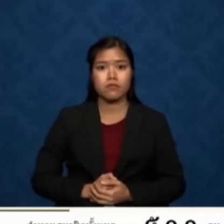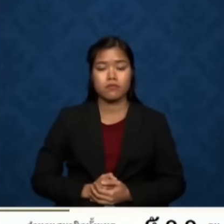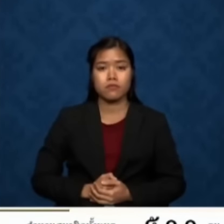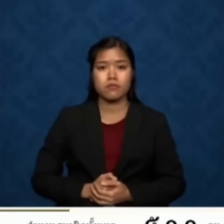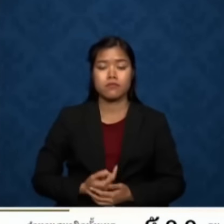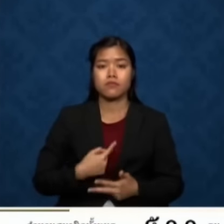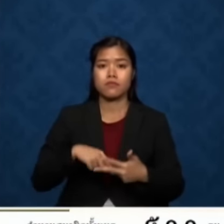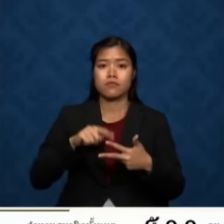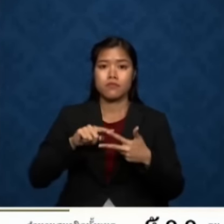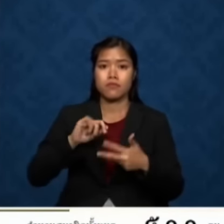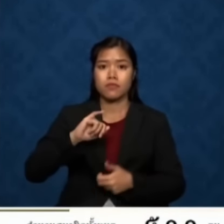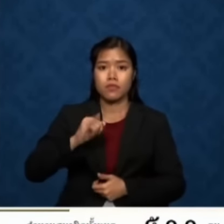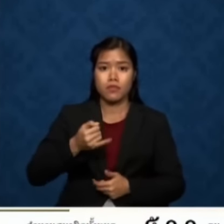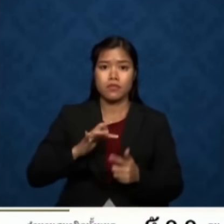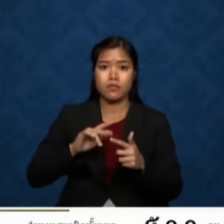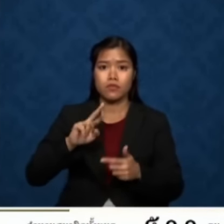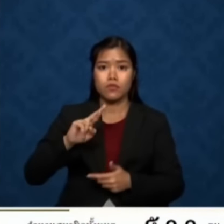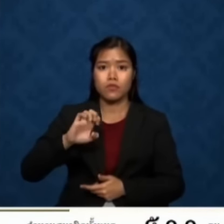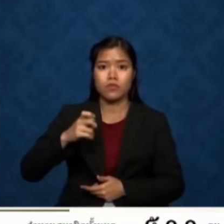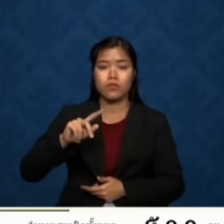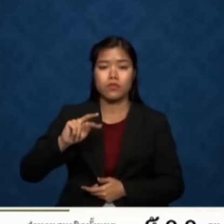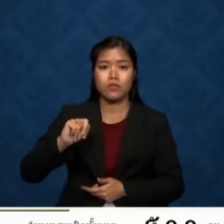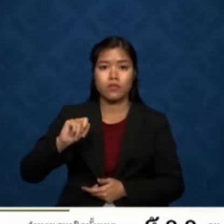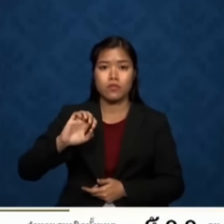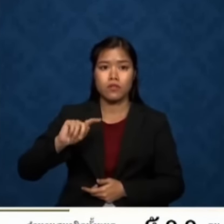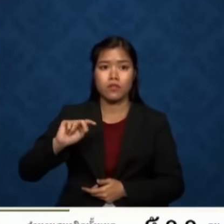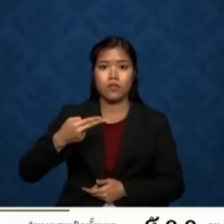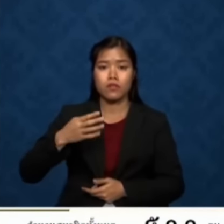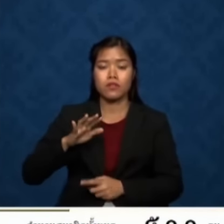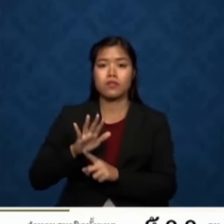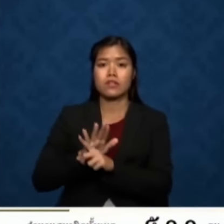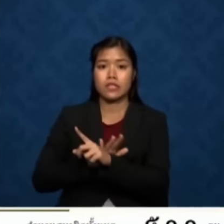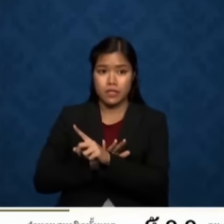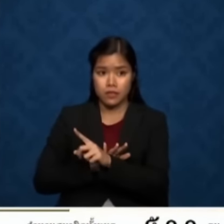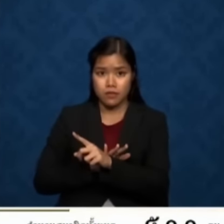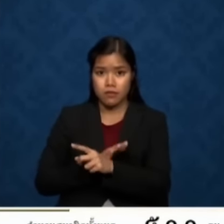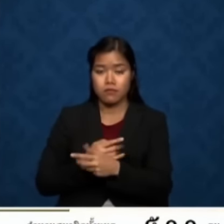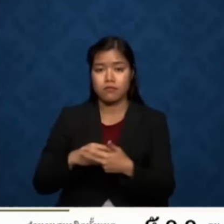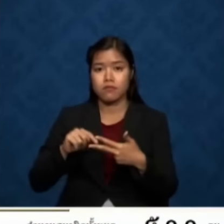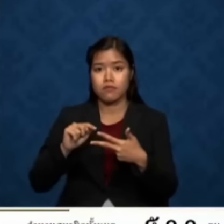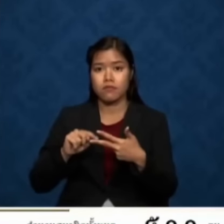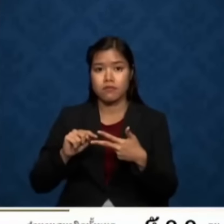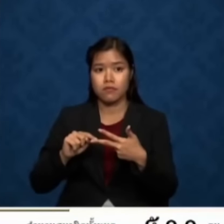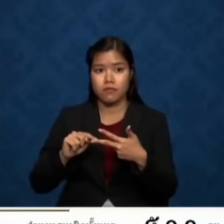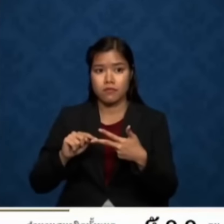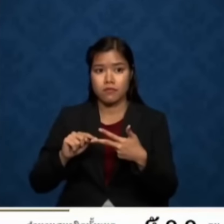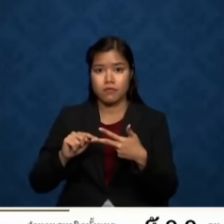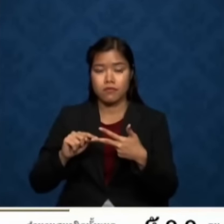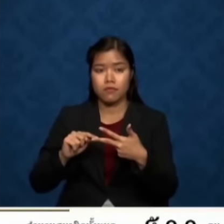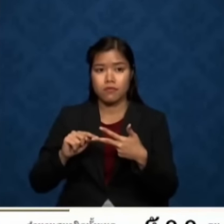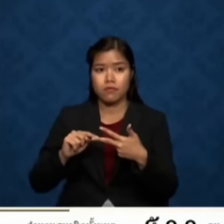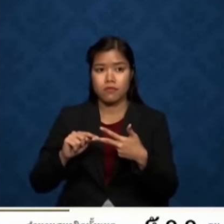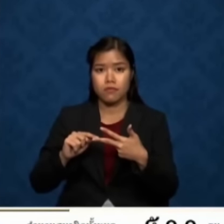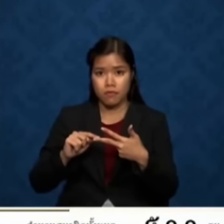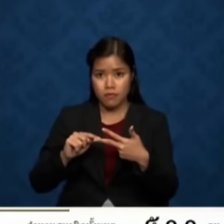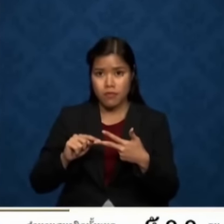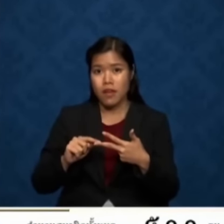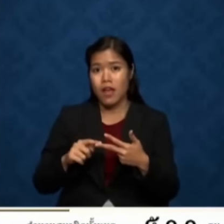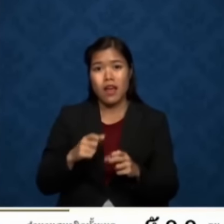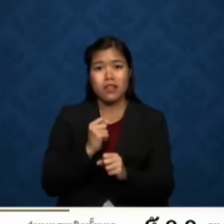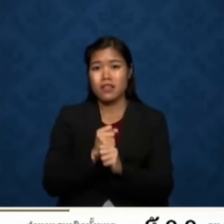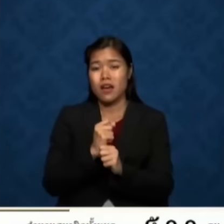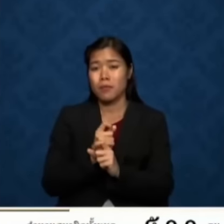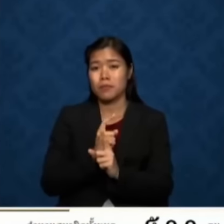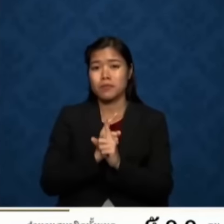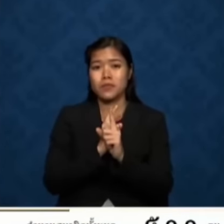ผู้บริหารรัฐมนตรียุติธรรมขณะนั้นคือท่านอาจารย์วิษณุที่ท่านอดีตนายกทักษิณเข้าท่านปฏิบัติตามหลักนิติธร